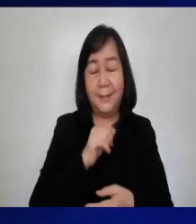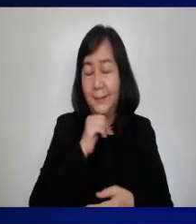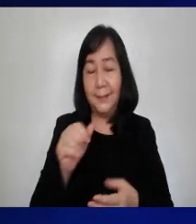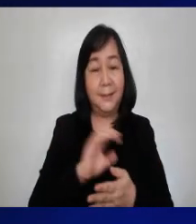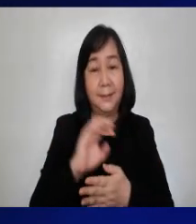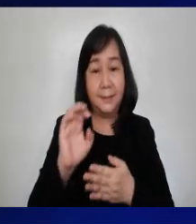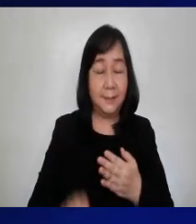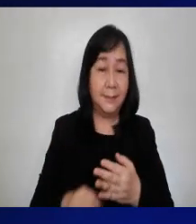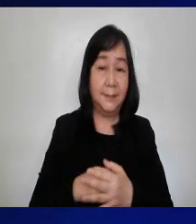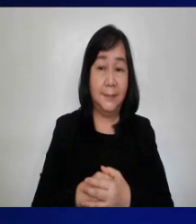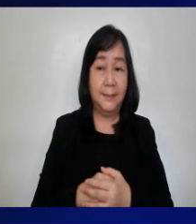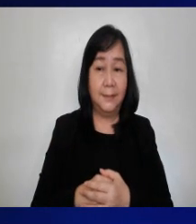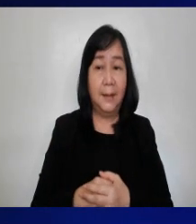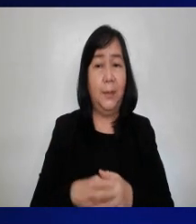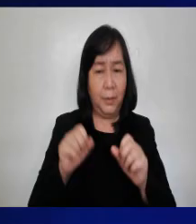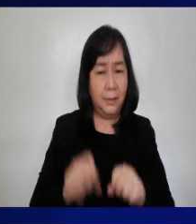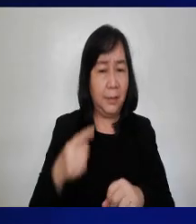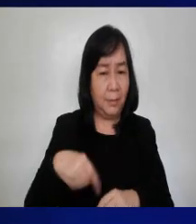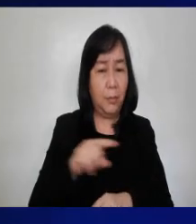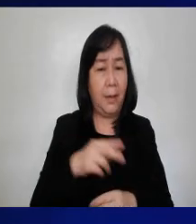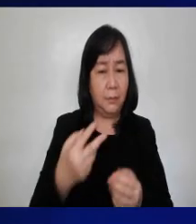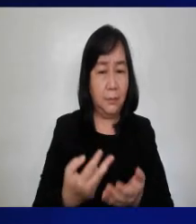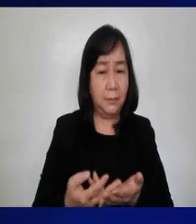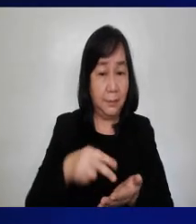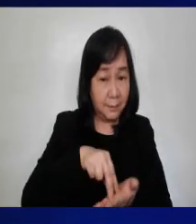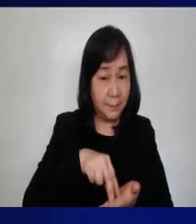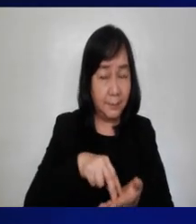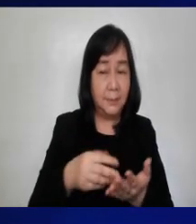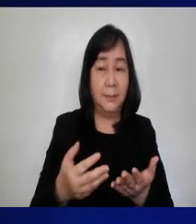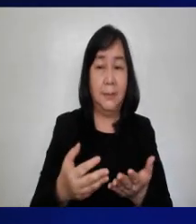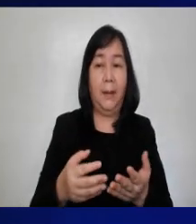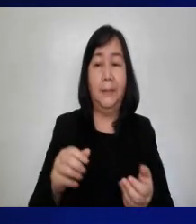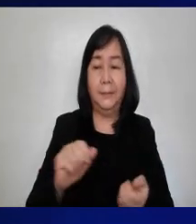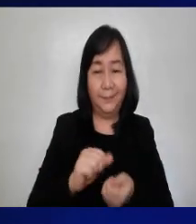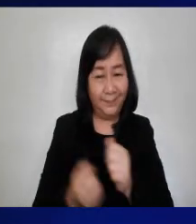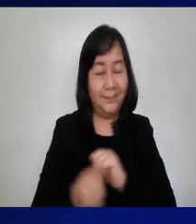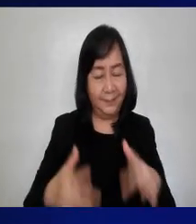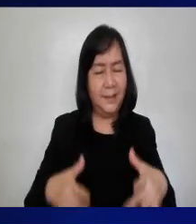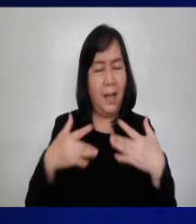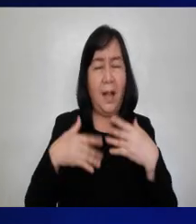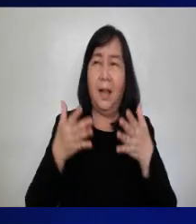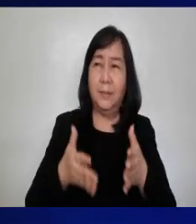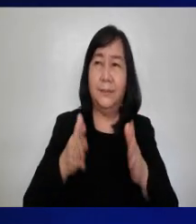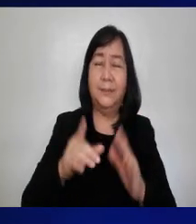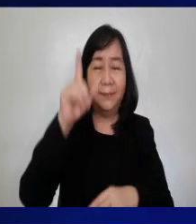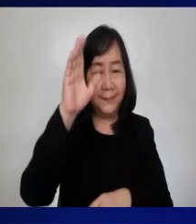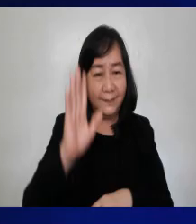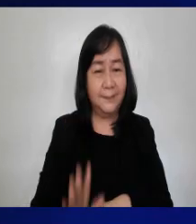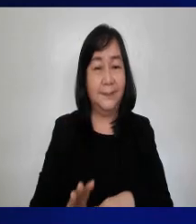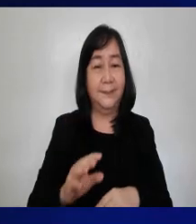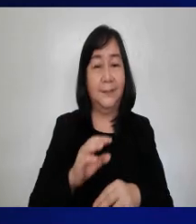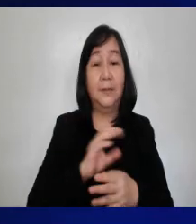hindi po ang wakas. Maaari tayong bumangon, magbagong buhay, at hayaan ng Diyos na